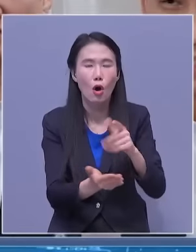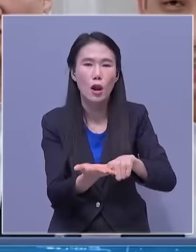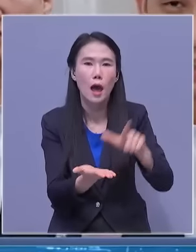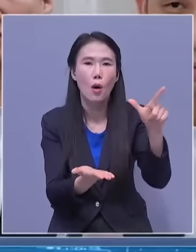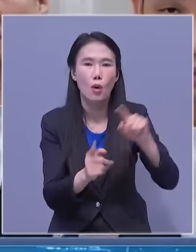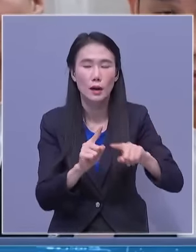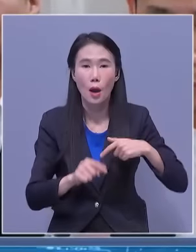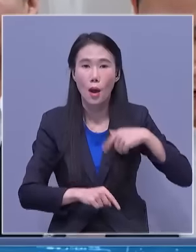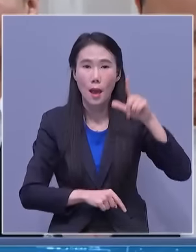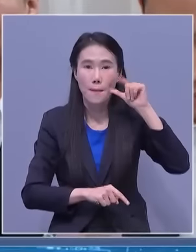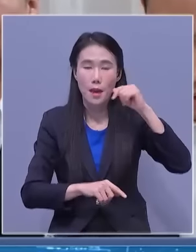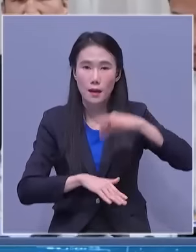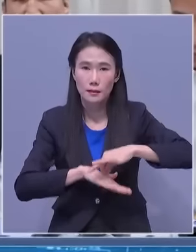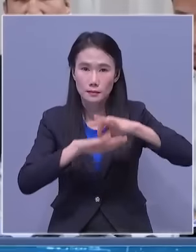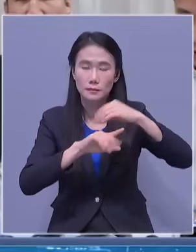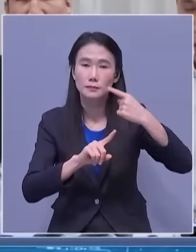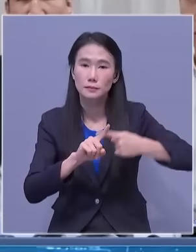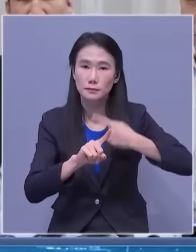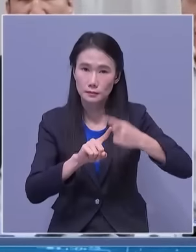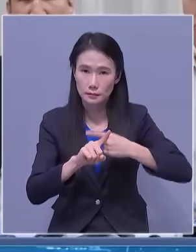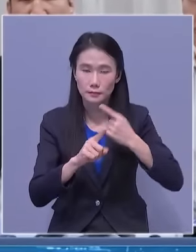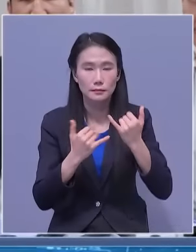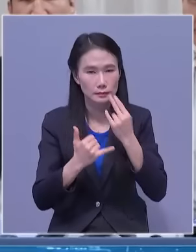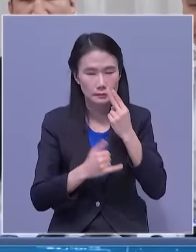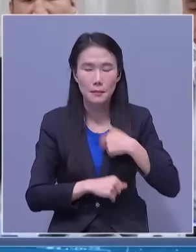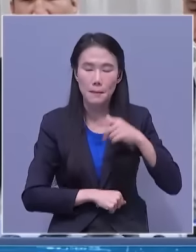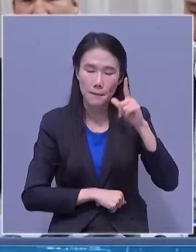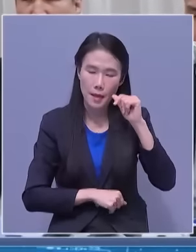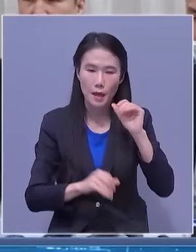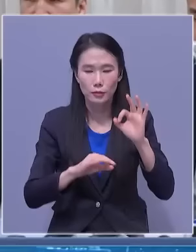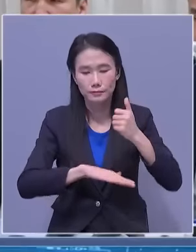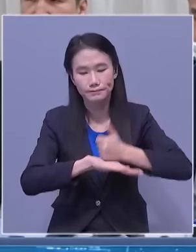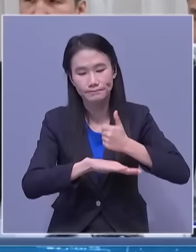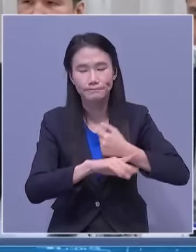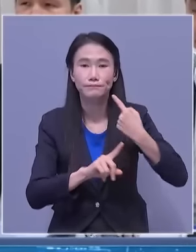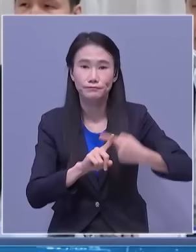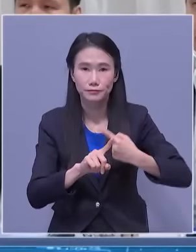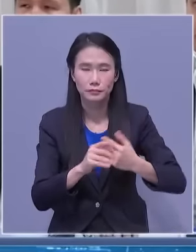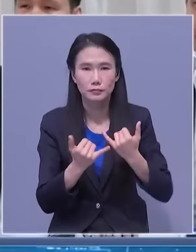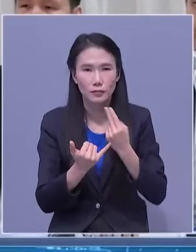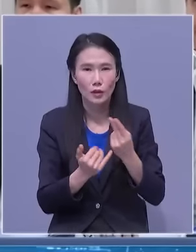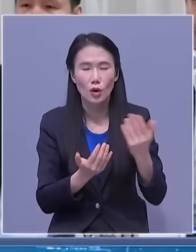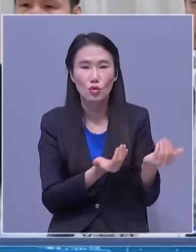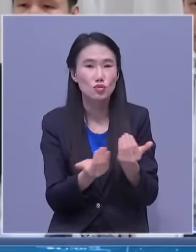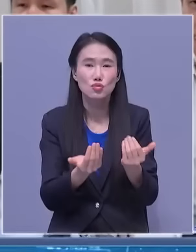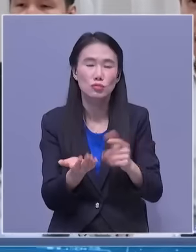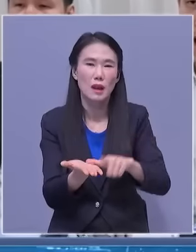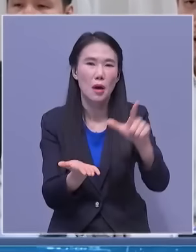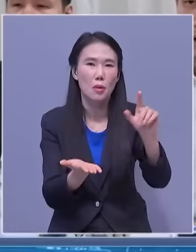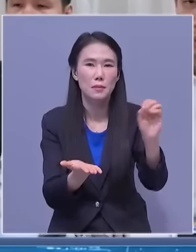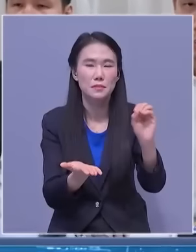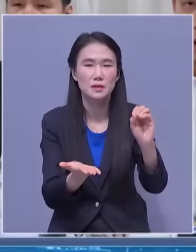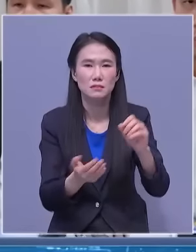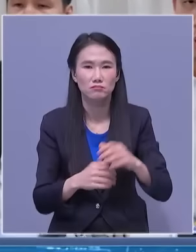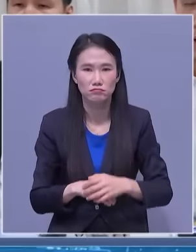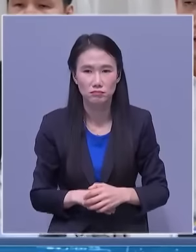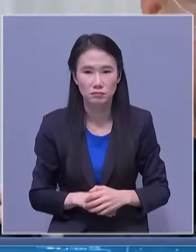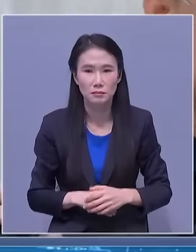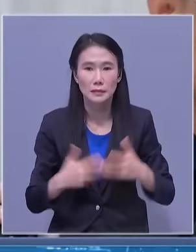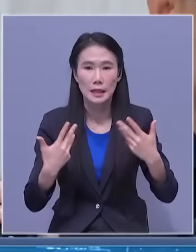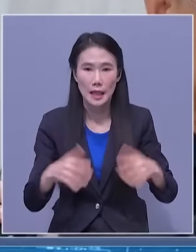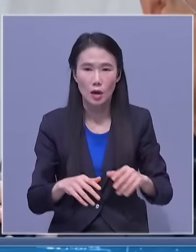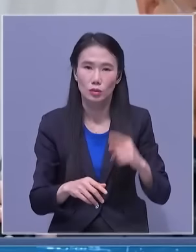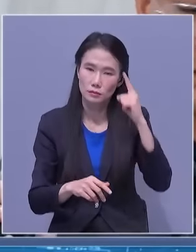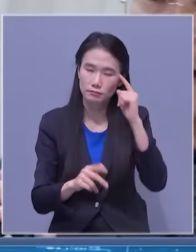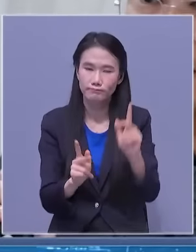การแทนเพื่อที่จะแก้ไขปัญหานี้แต่ว่าอธิการบดีก็คือลูกชายณตอนนั้นไม่ยอมลาออกนะคะพร้อมกับตั้ง